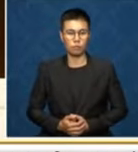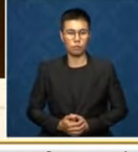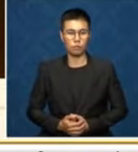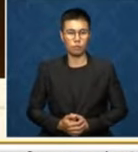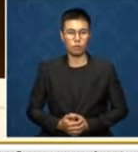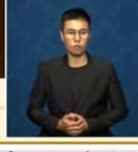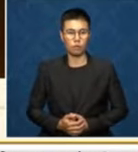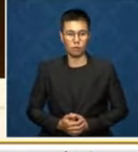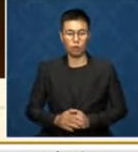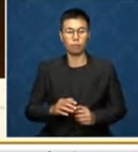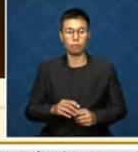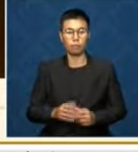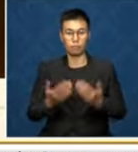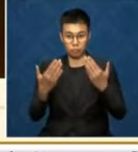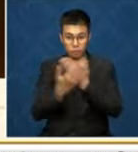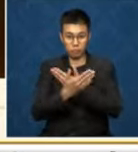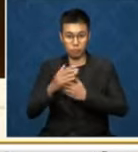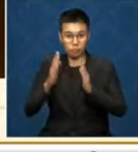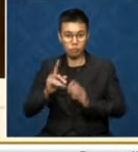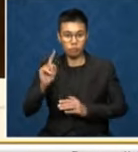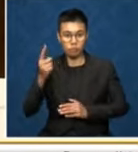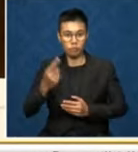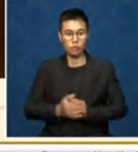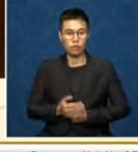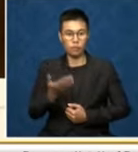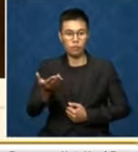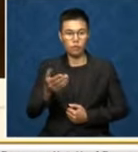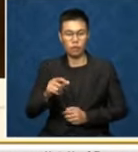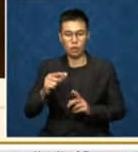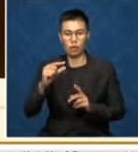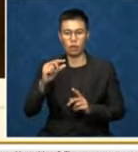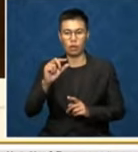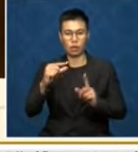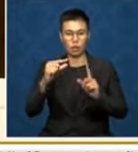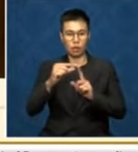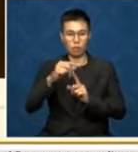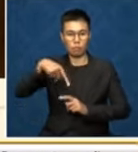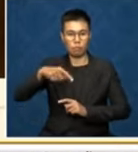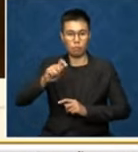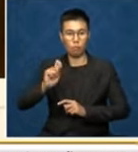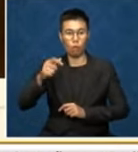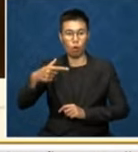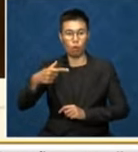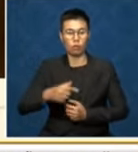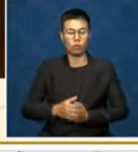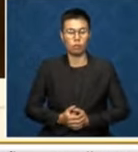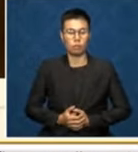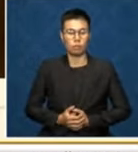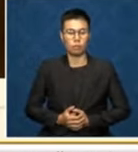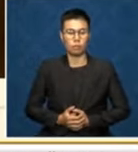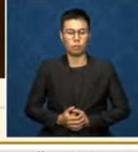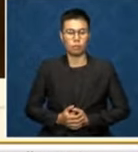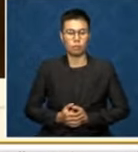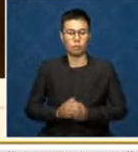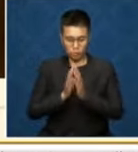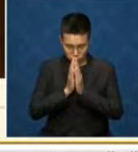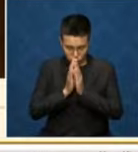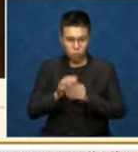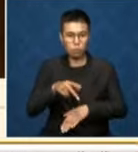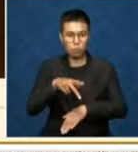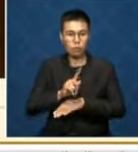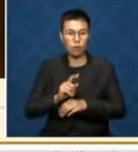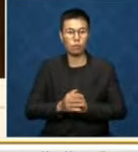ผมขอข้ามก่อนนะครับเชิญท่านคำพองเทพคำครับ กับเรียนท่านประธาน